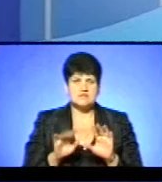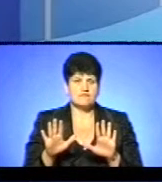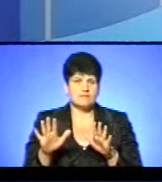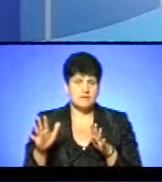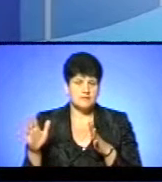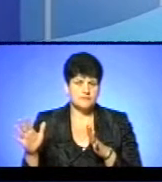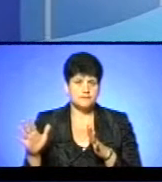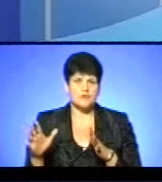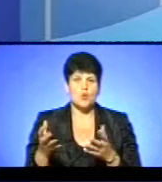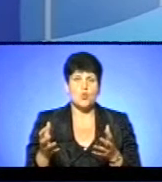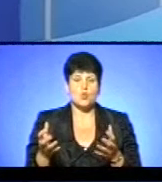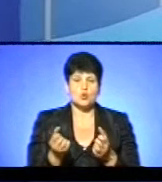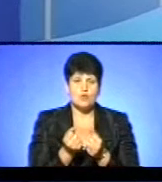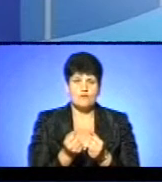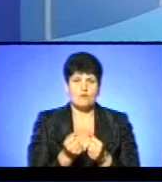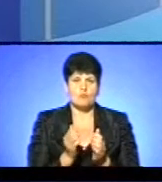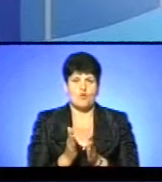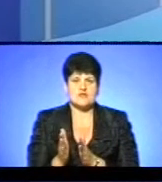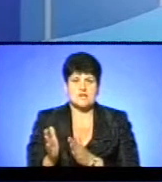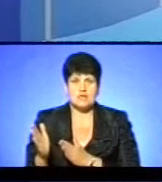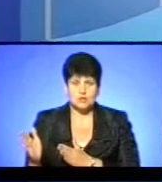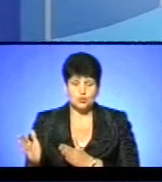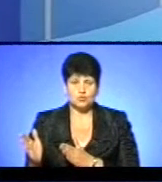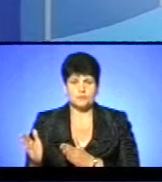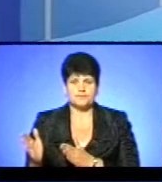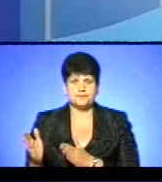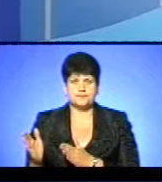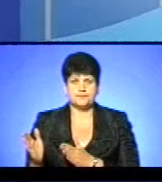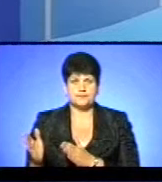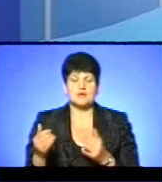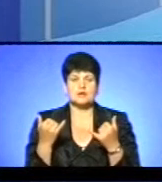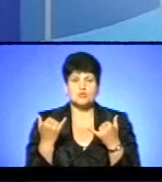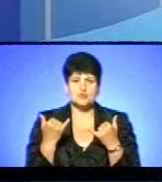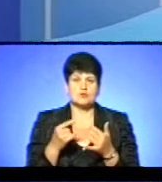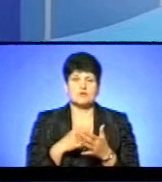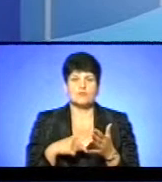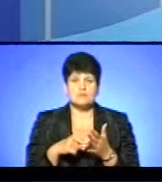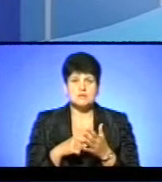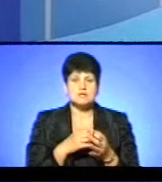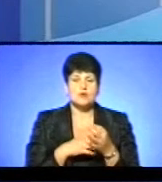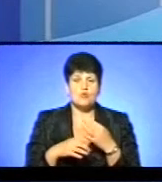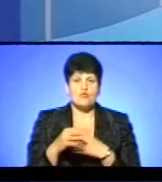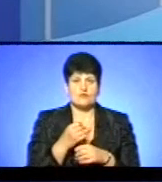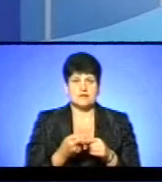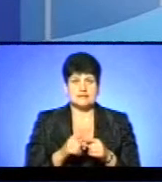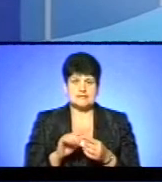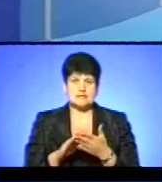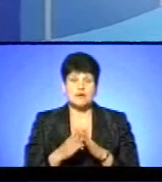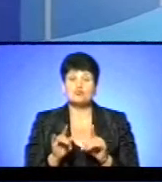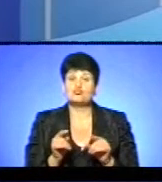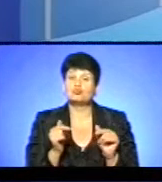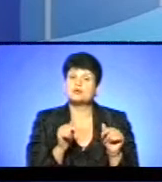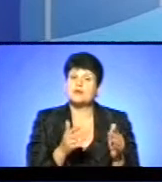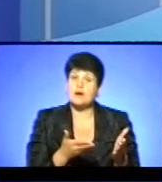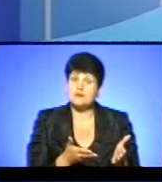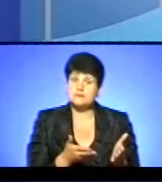обурилися уловом, поведінкою. Ну і сьогодні в місті сильне обговорення щодо даної ситуації. Чому так, чому